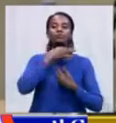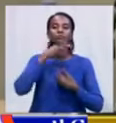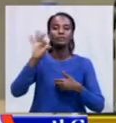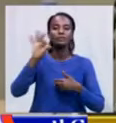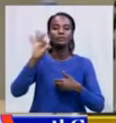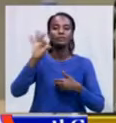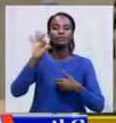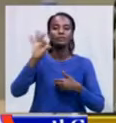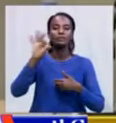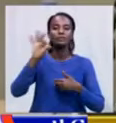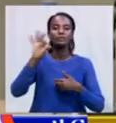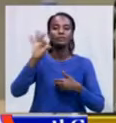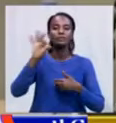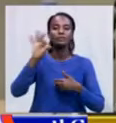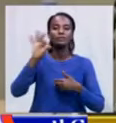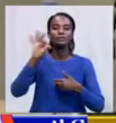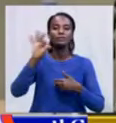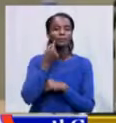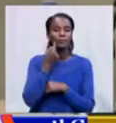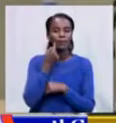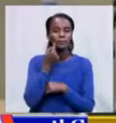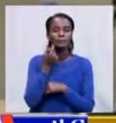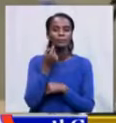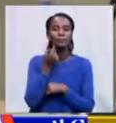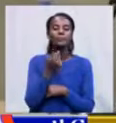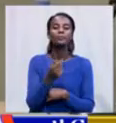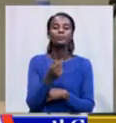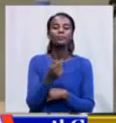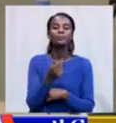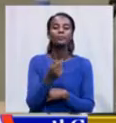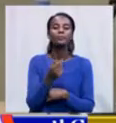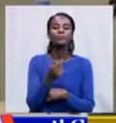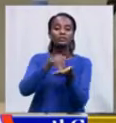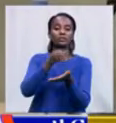ሙስሊማት እንኳን